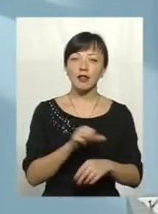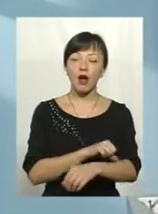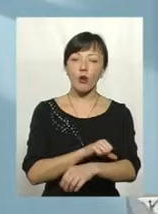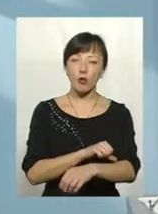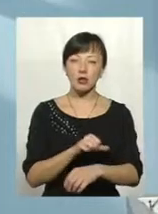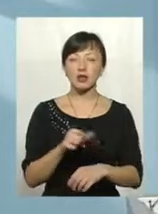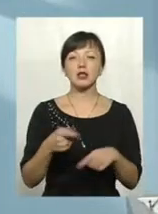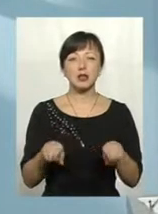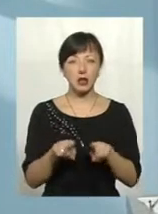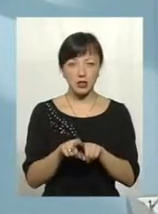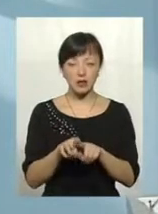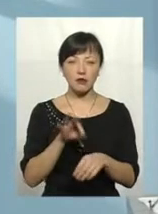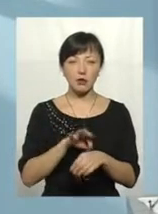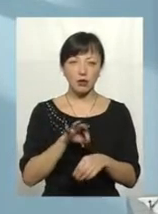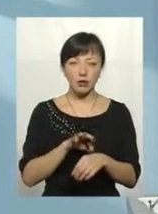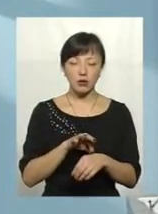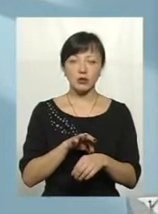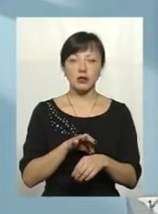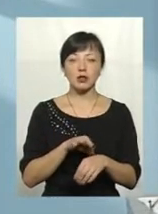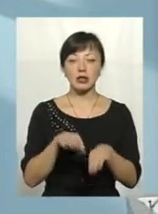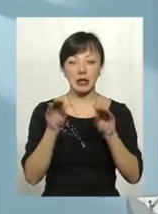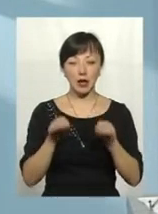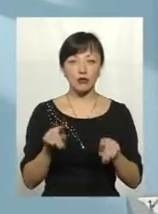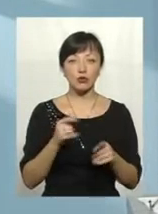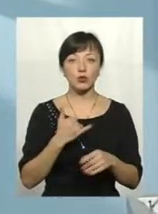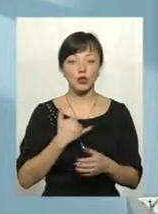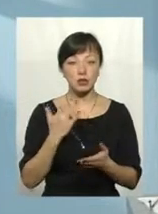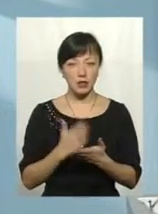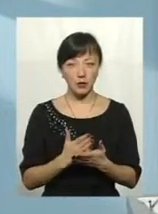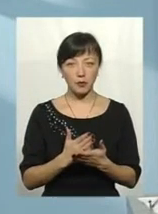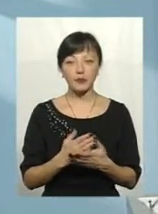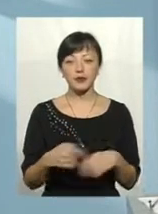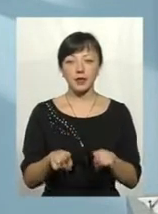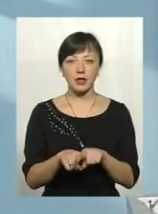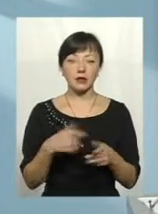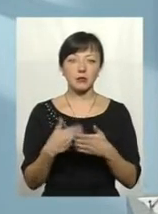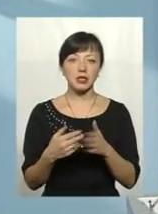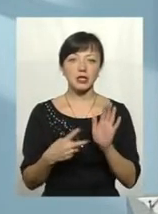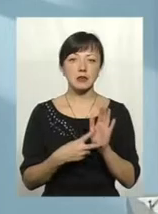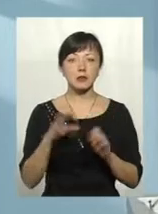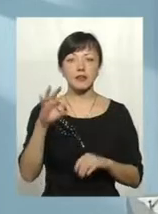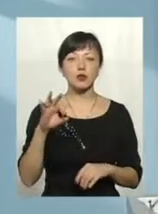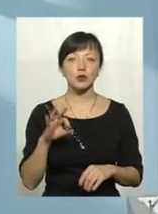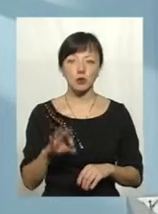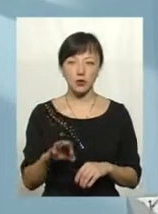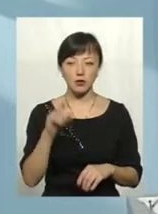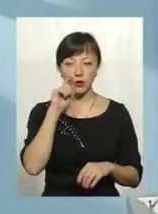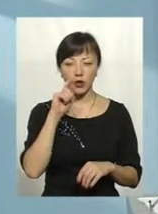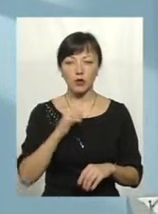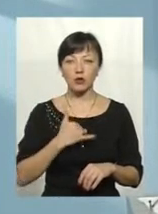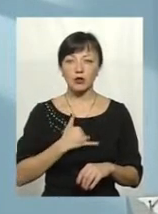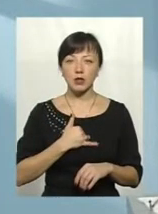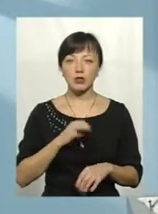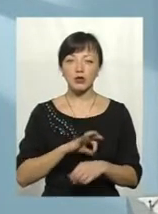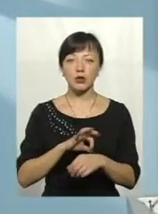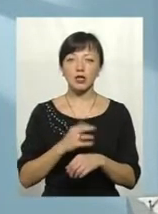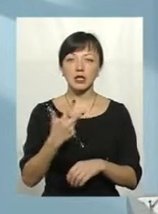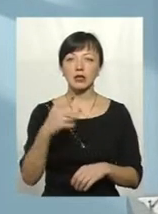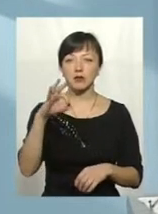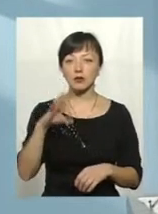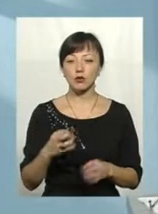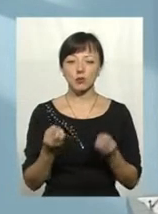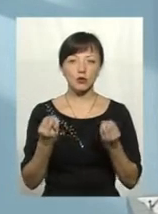наркотиками, теж хворіють. Це ті дані, які ми розполагаємо. Теж хворіє десь біля 7%. В Україні у нас хворіє тільки 3%.